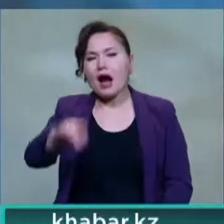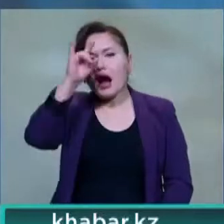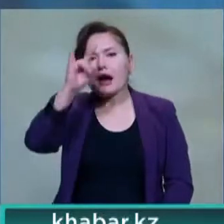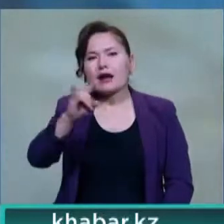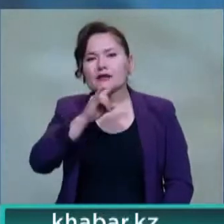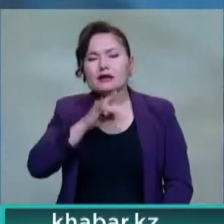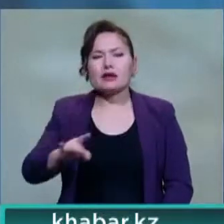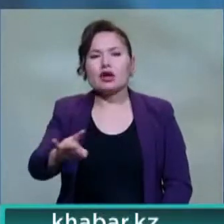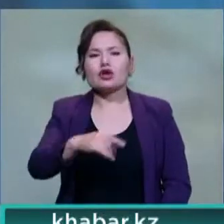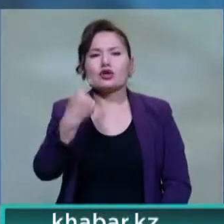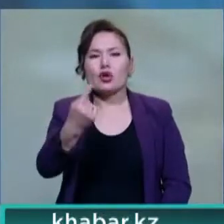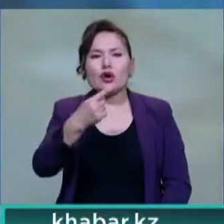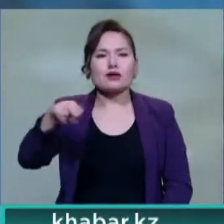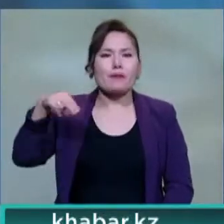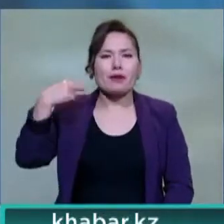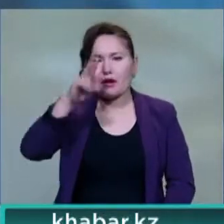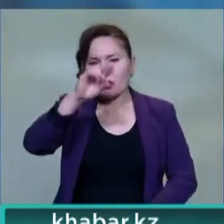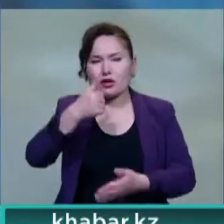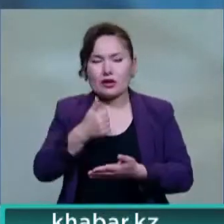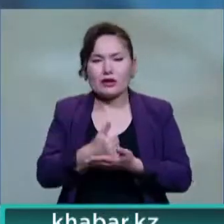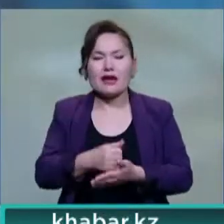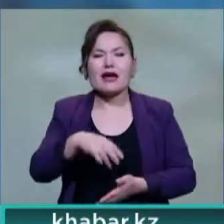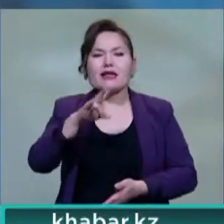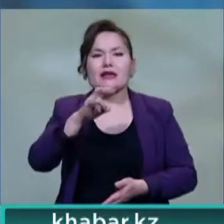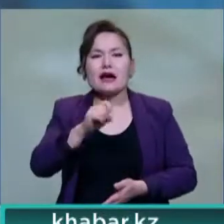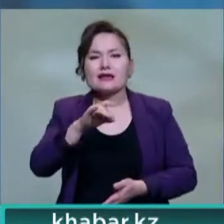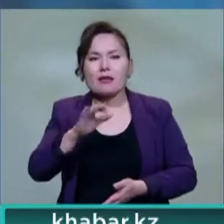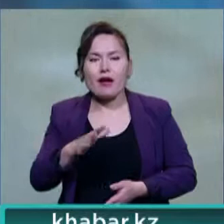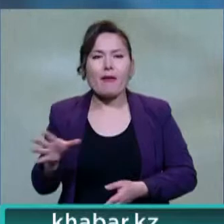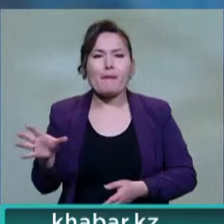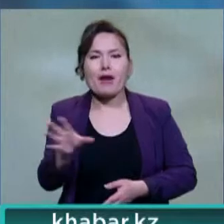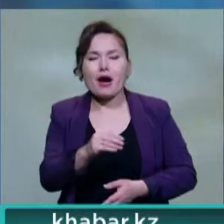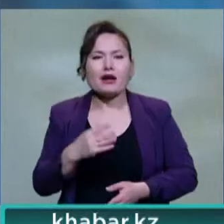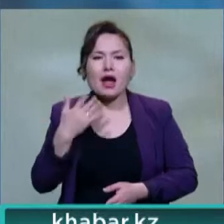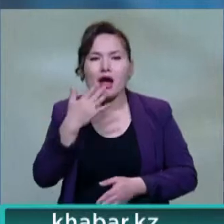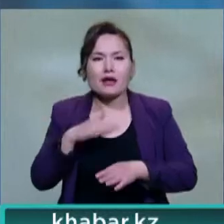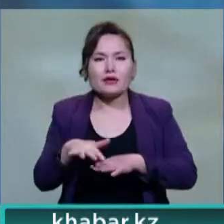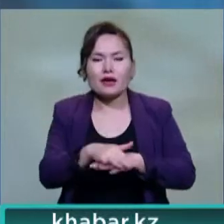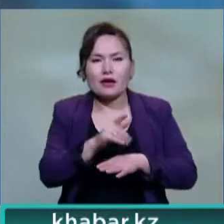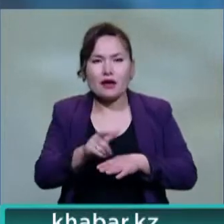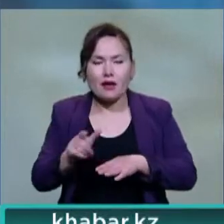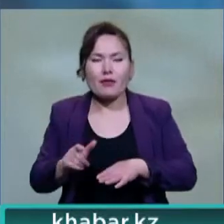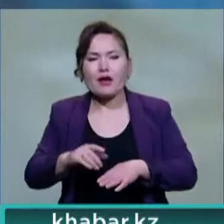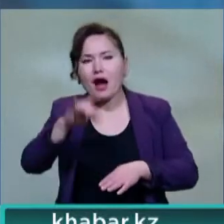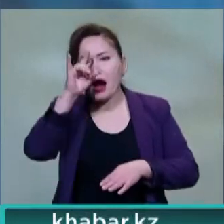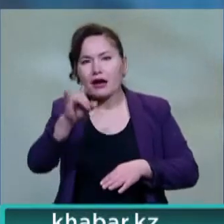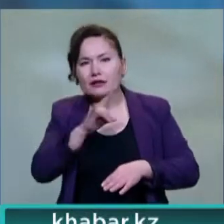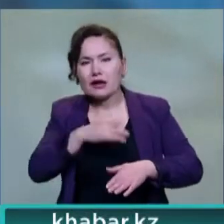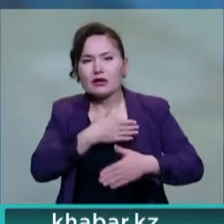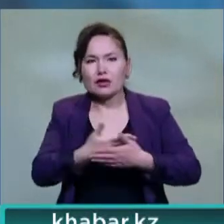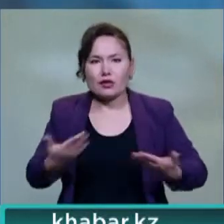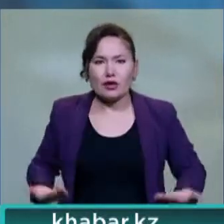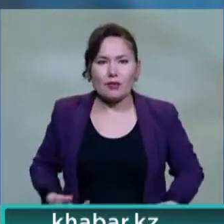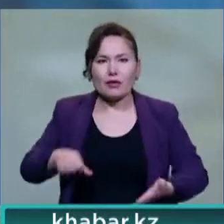Қазақстан Республикасының тұңғыш президенті елбасы Нұрсұлтан Назарбаев барлық этнос өкілдерін ел өміріне белсене атсалысуға